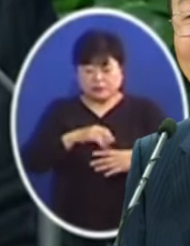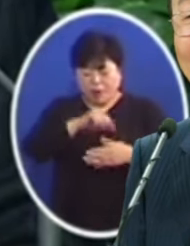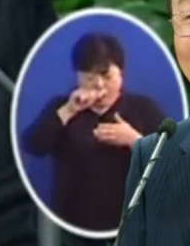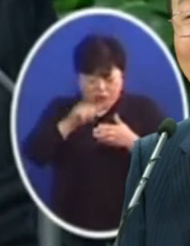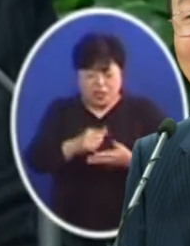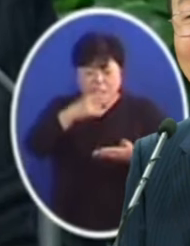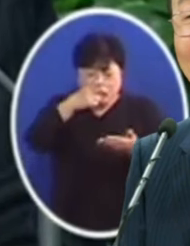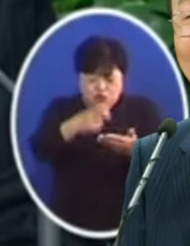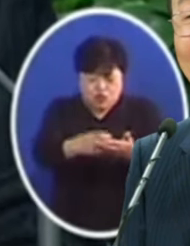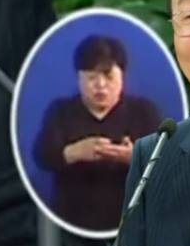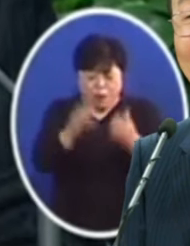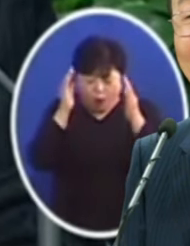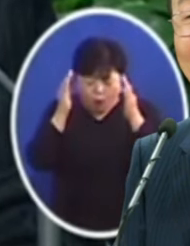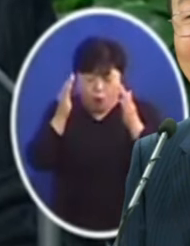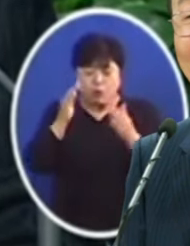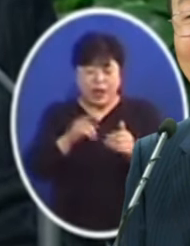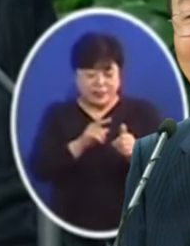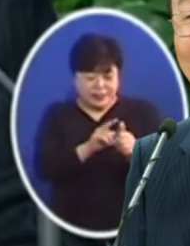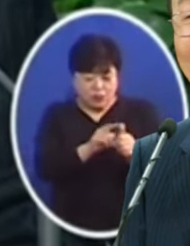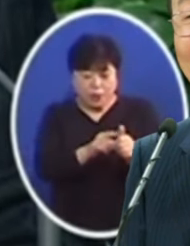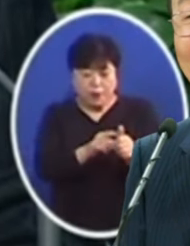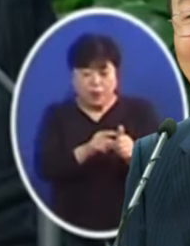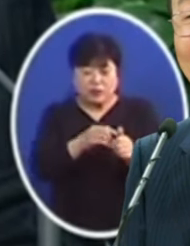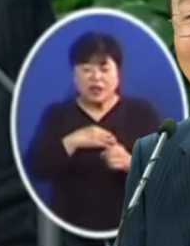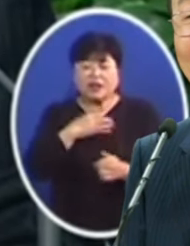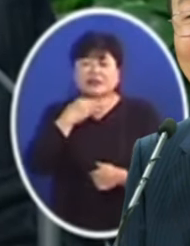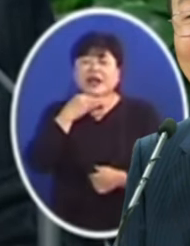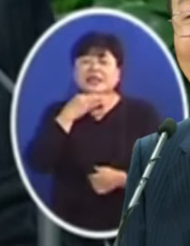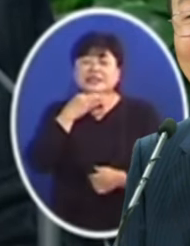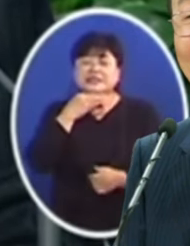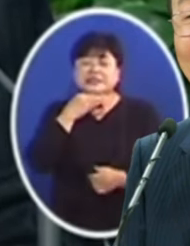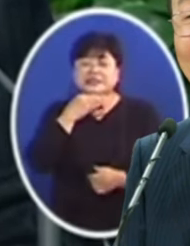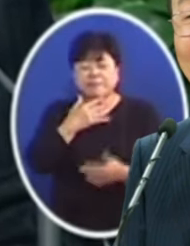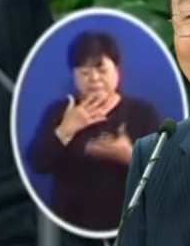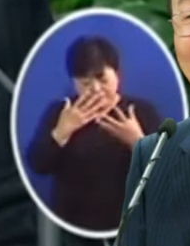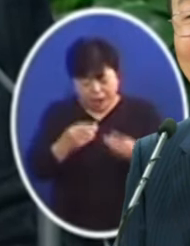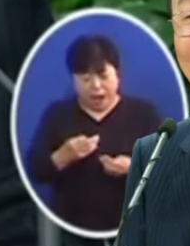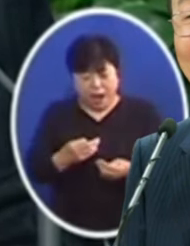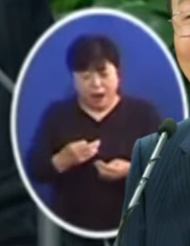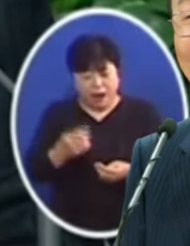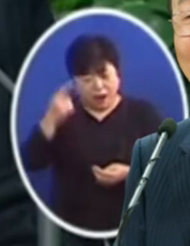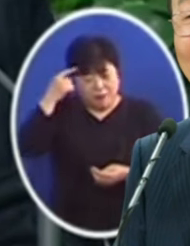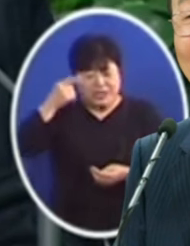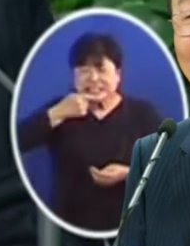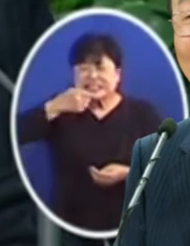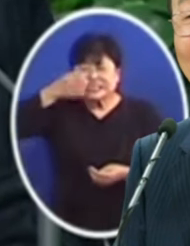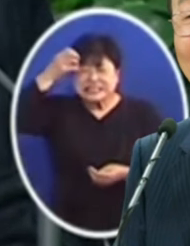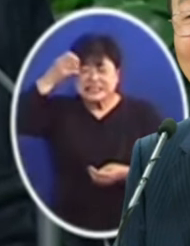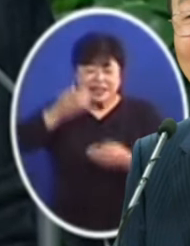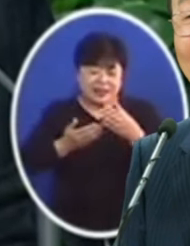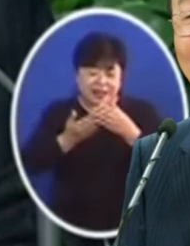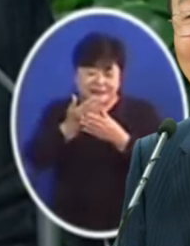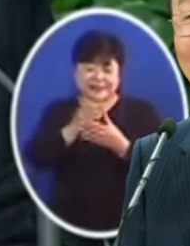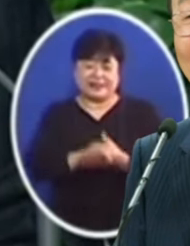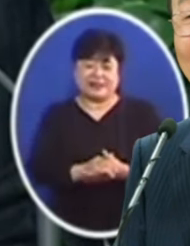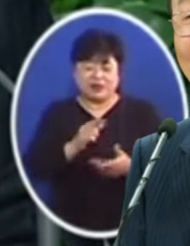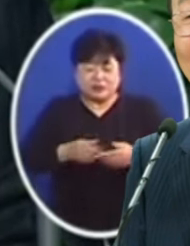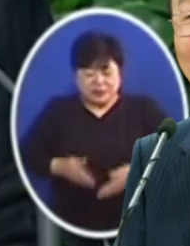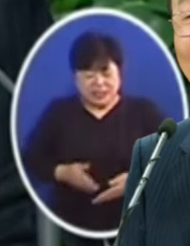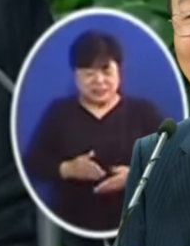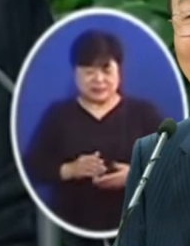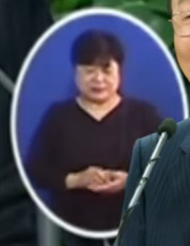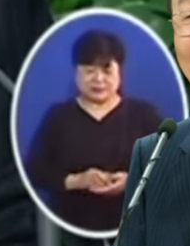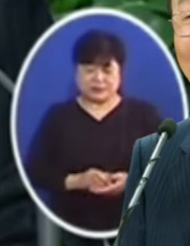평생을 율법을 공부한 니고데모가 내가 나이가 이렇게 많고 머리가 백발이 된 사람이